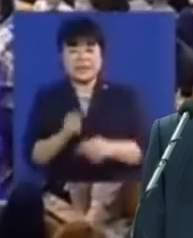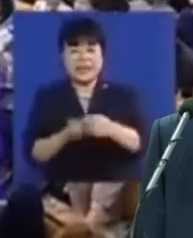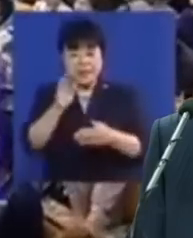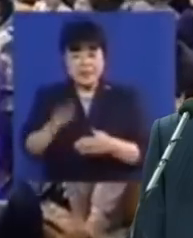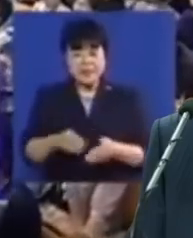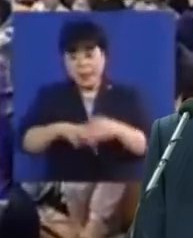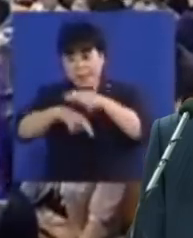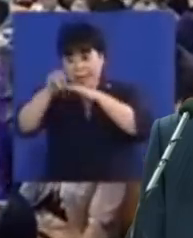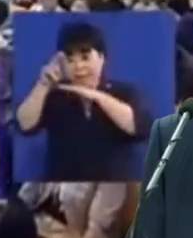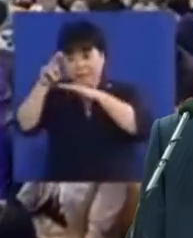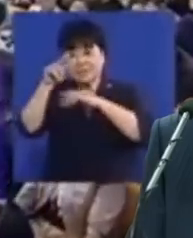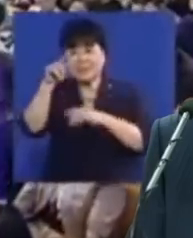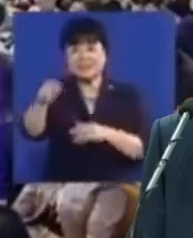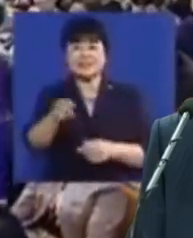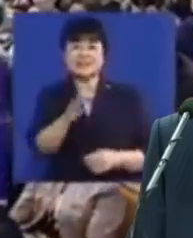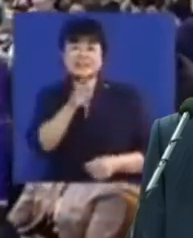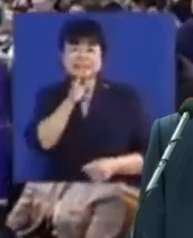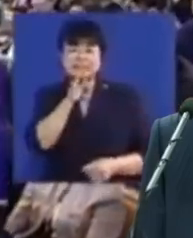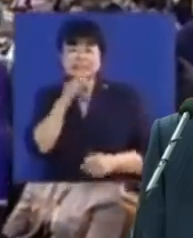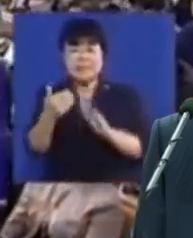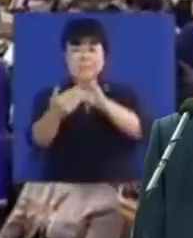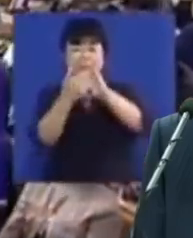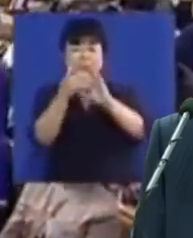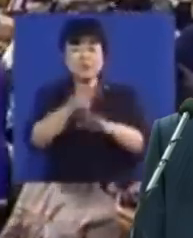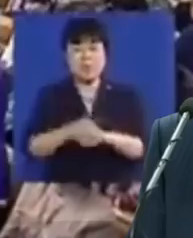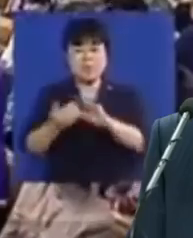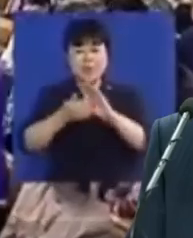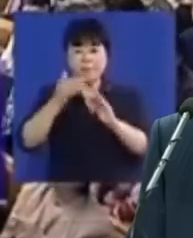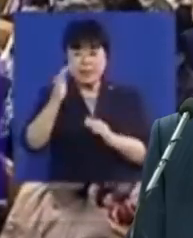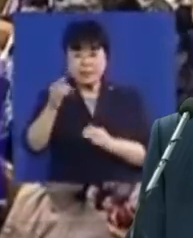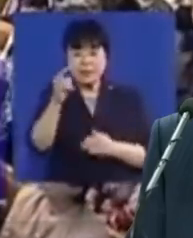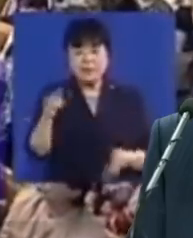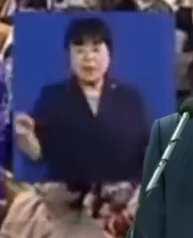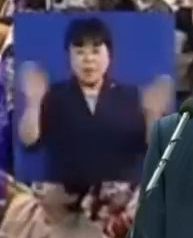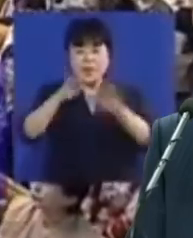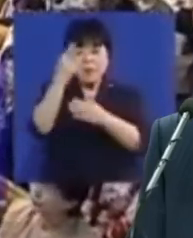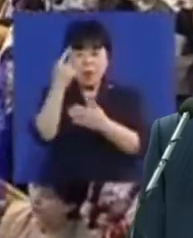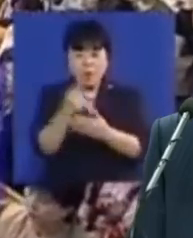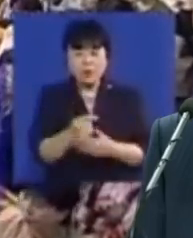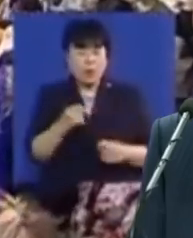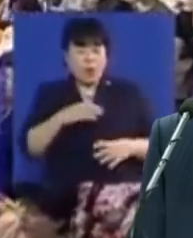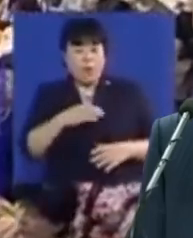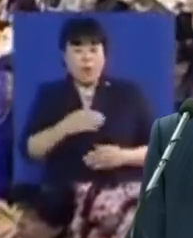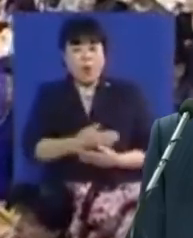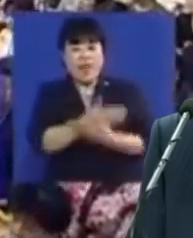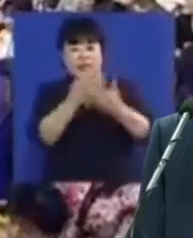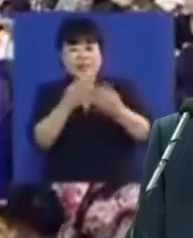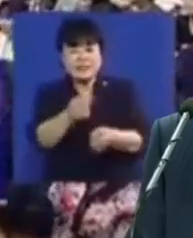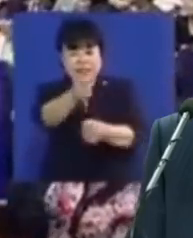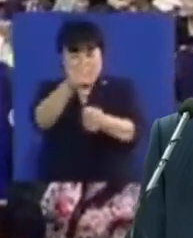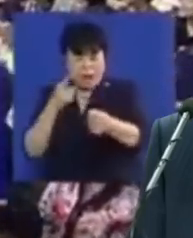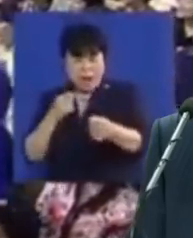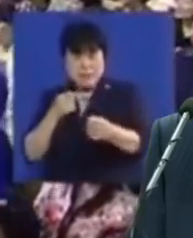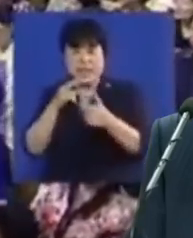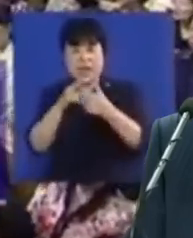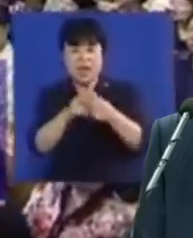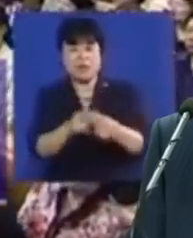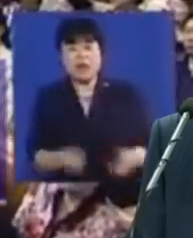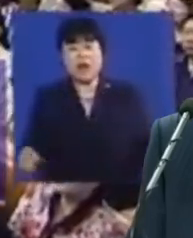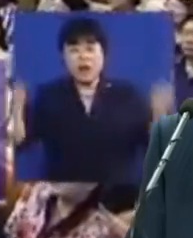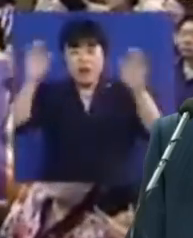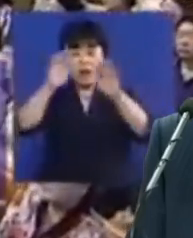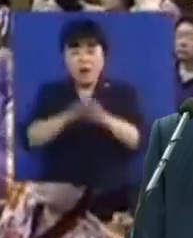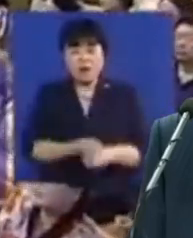아래 피하리로다. 그의 진실함은 방패와 손방패가 되나니 너는 밤에 찾아오는 공포와 낮에 날아드는 화살과 어두울